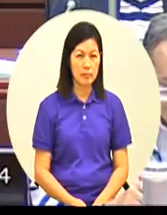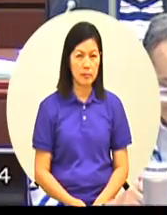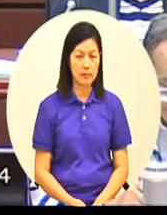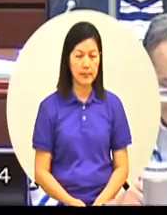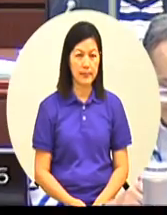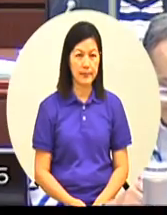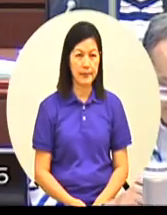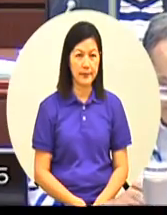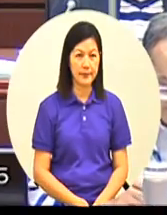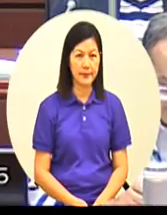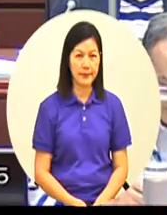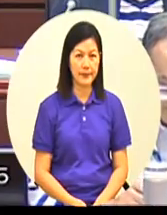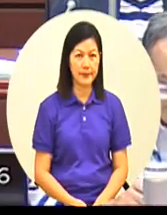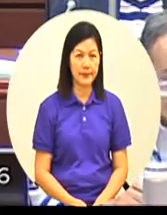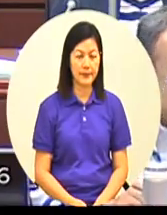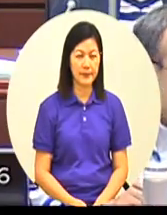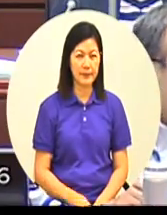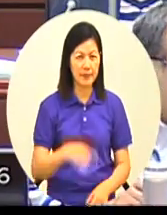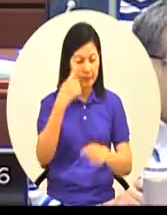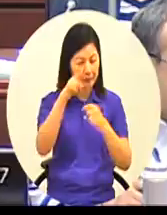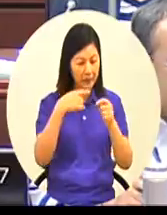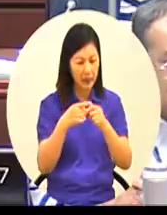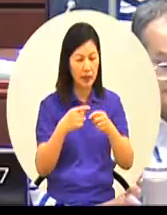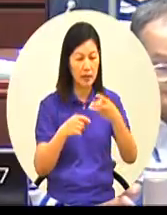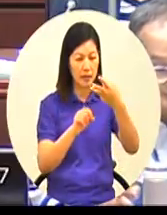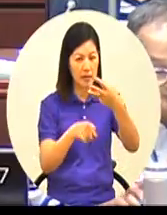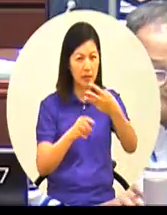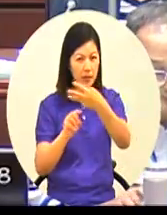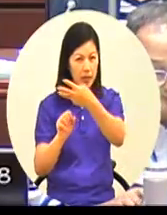以。 明年大概要3-4月才开议了嘛。